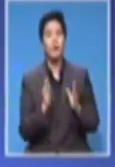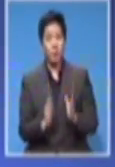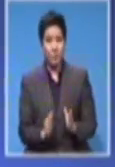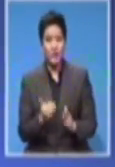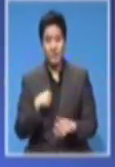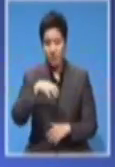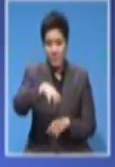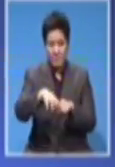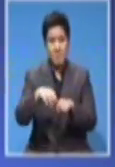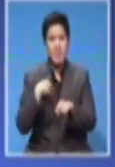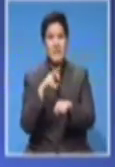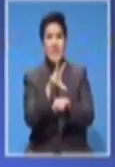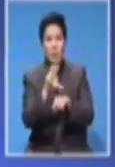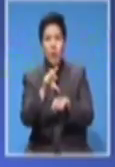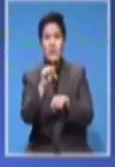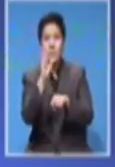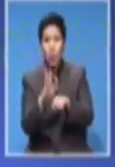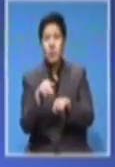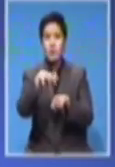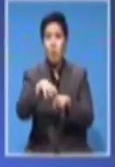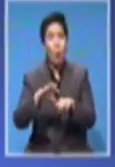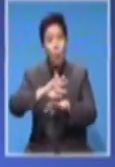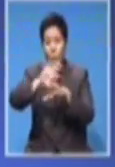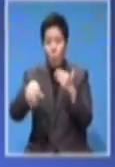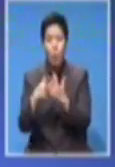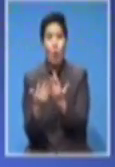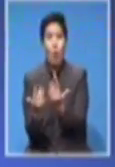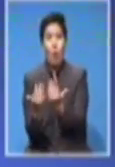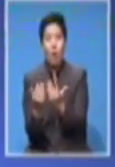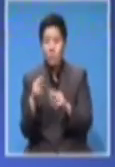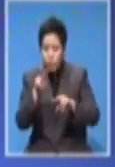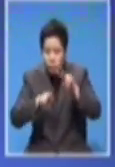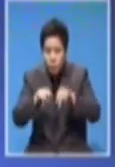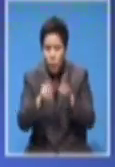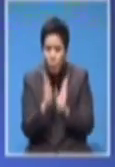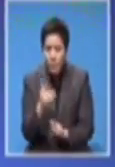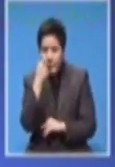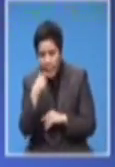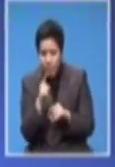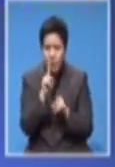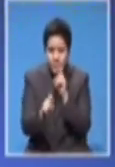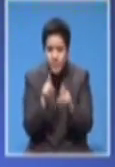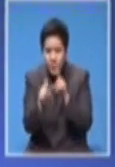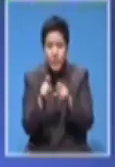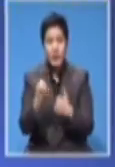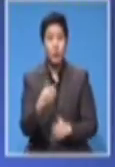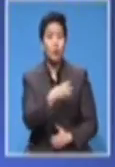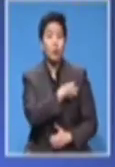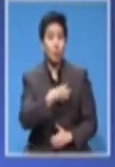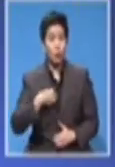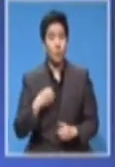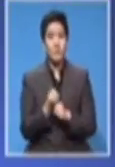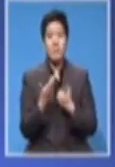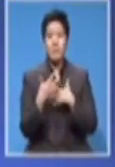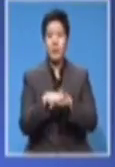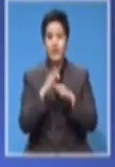ากเกาะเบนจีน่าอีก327คนนะครับทั้งหมดอยู่ระหว่างการรอการสอบสวนนะครับซึ่งสถานเอกอัครทูตได้ประสาน